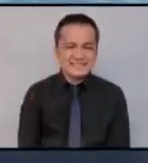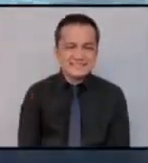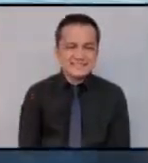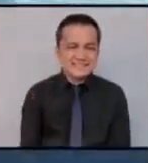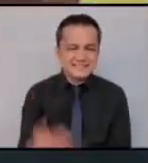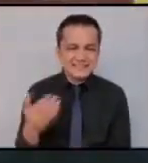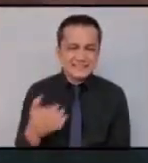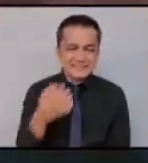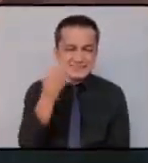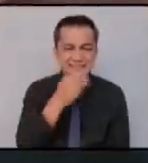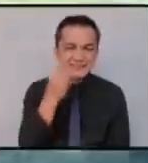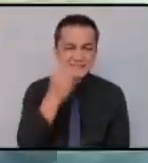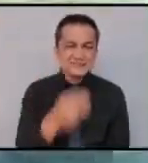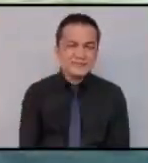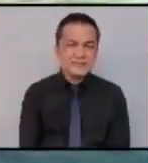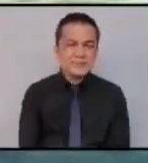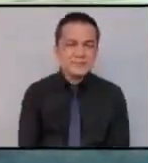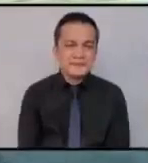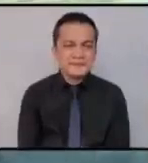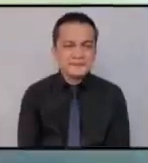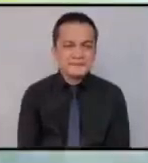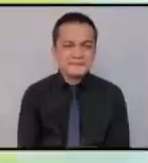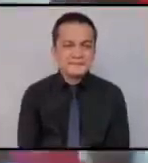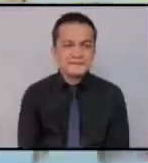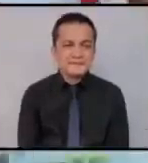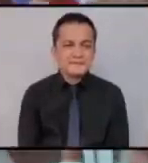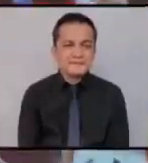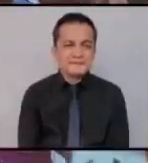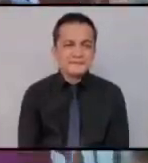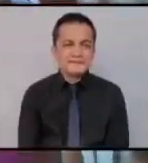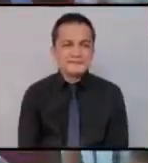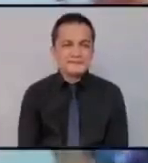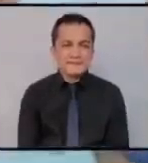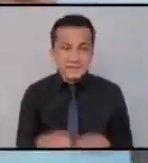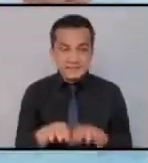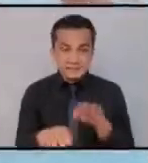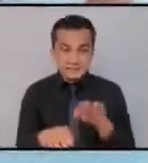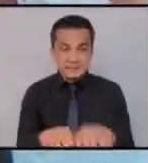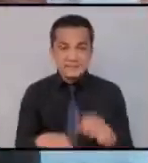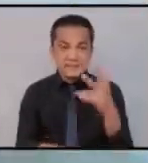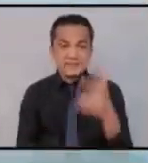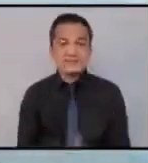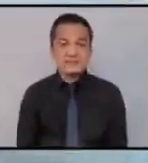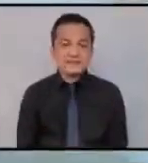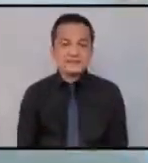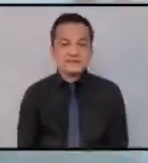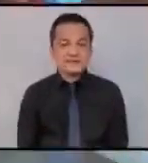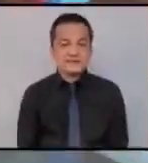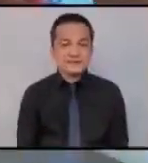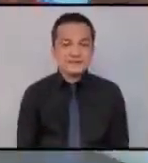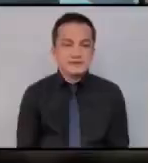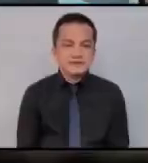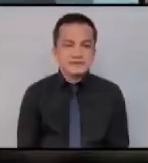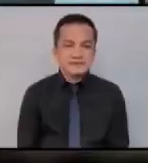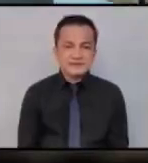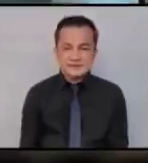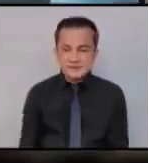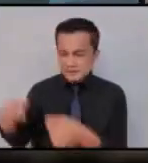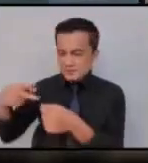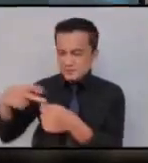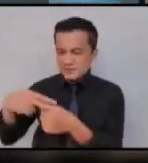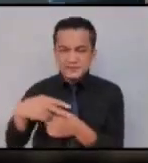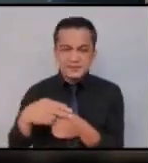ano na ako na ating bilog. Step 3. Next natin ay pagdikitin ng mga ginupit na hugis kinumpuro. At